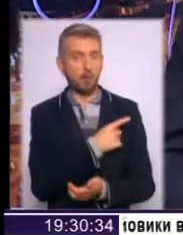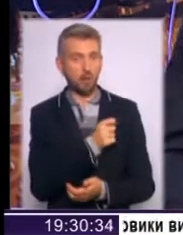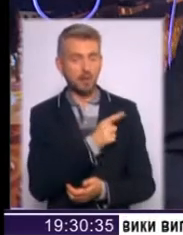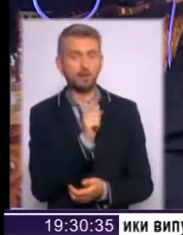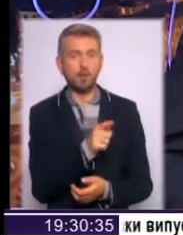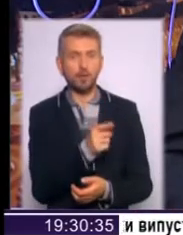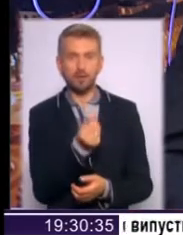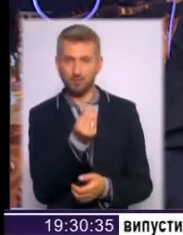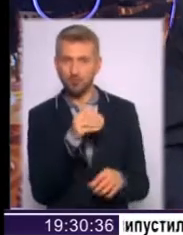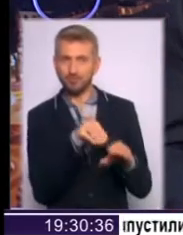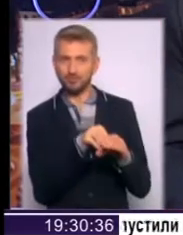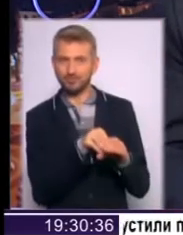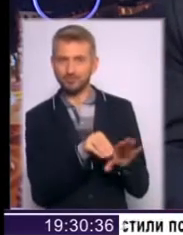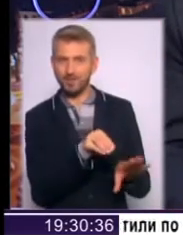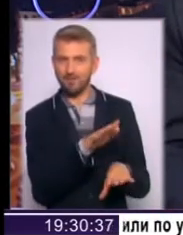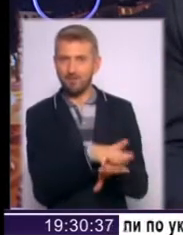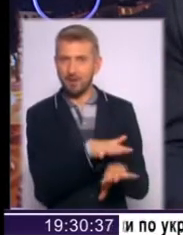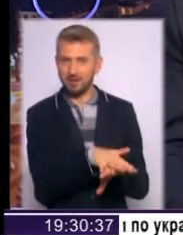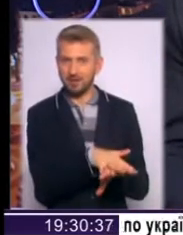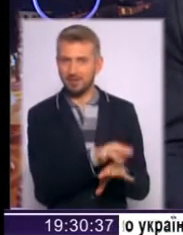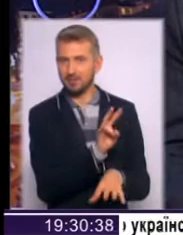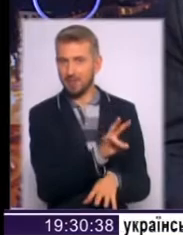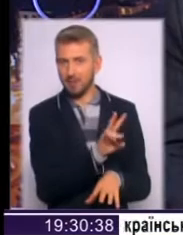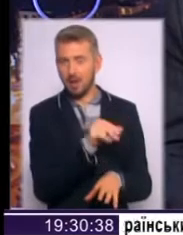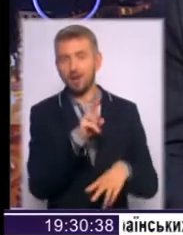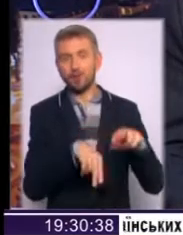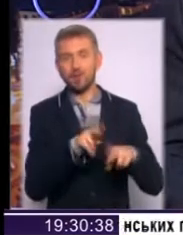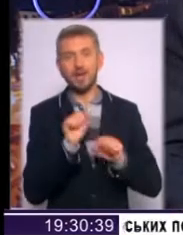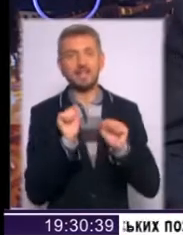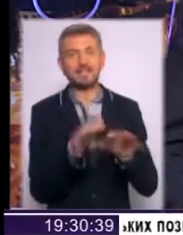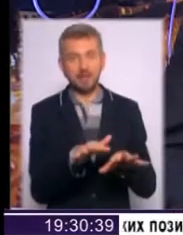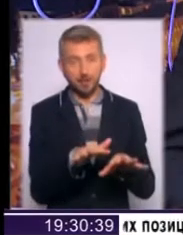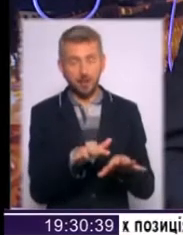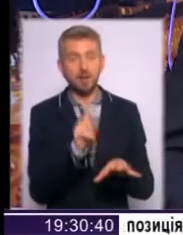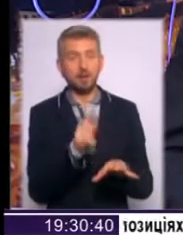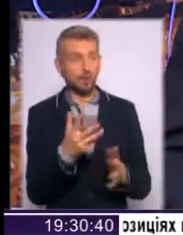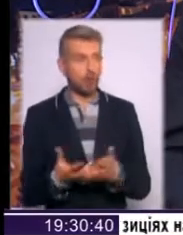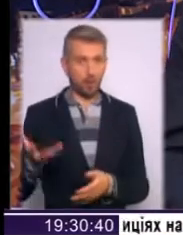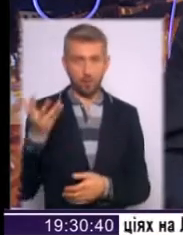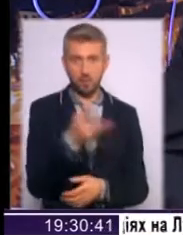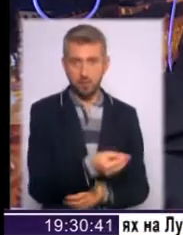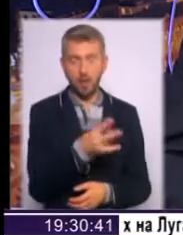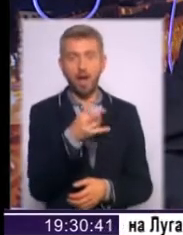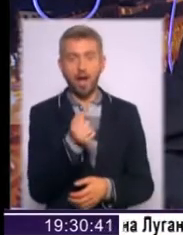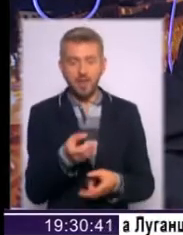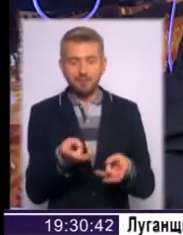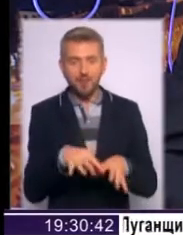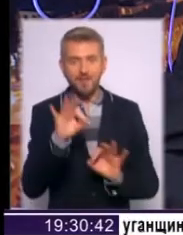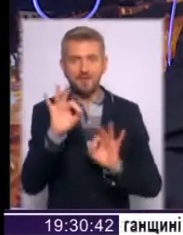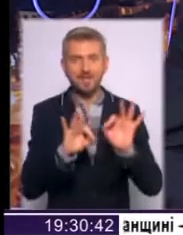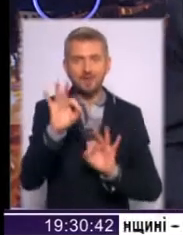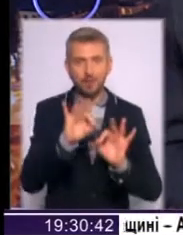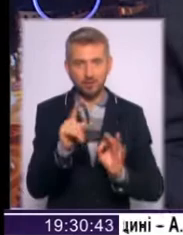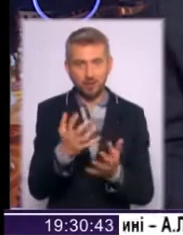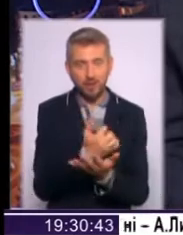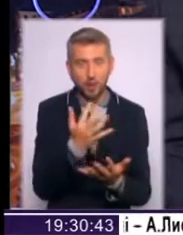потримали трошки на депозитах, будівельник здав ці так. об'єкти, вони з ним розрахувались, так. а на відсотки, які